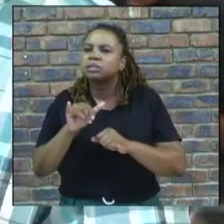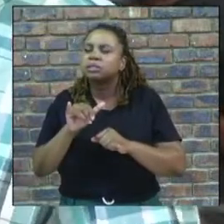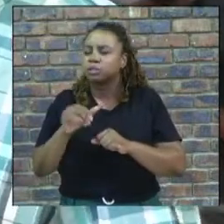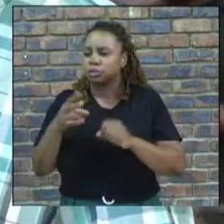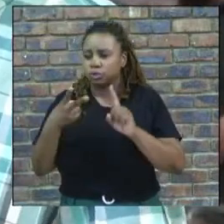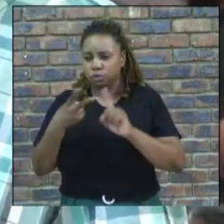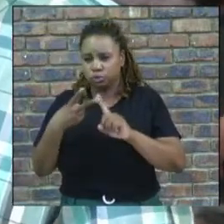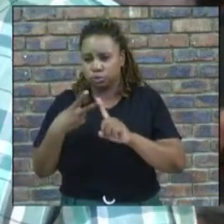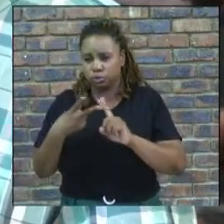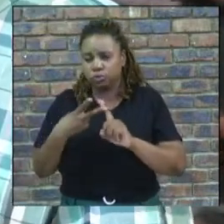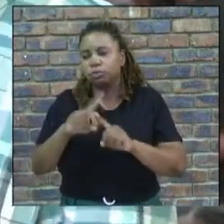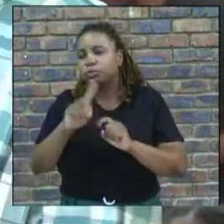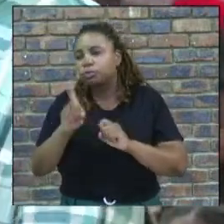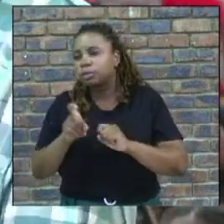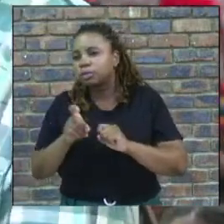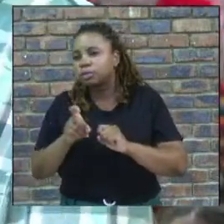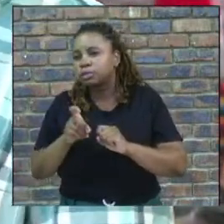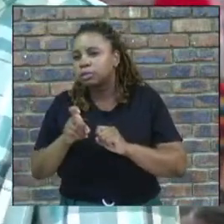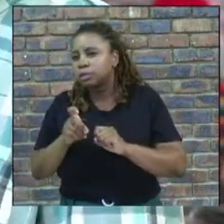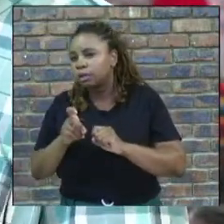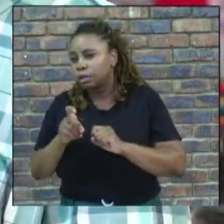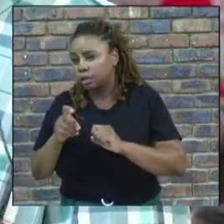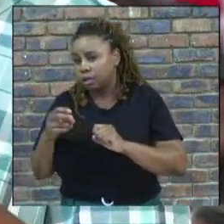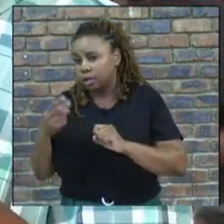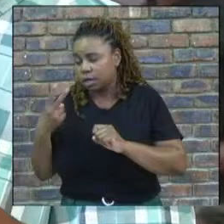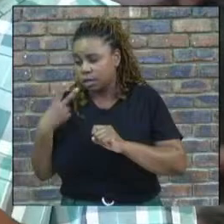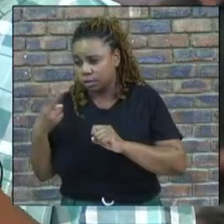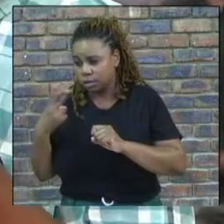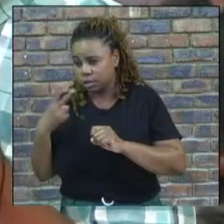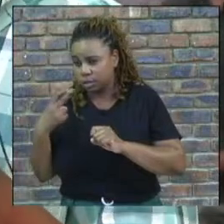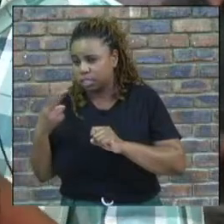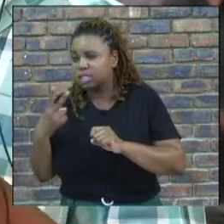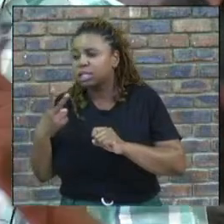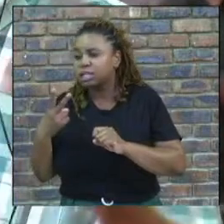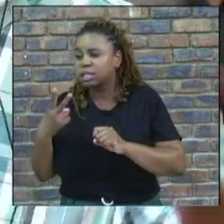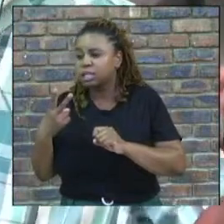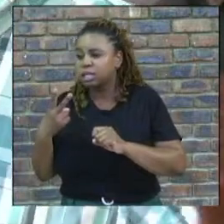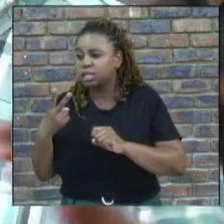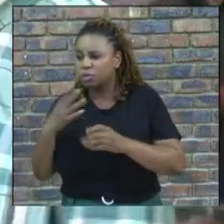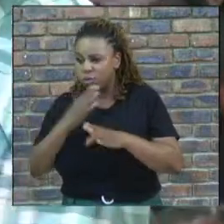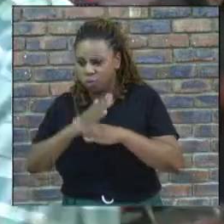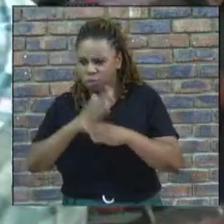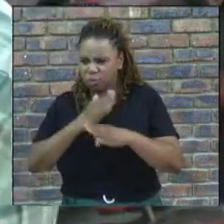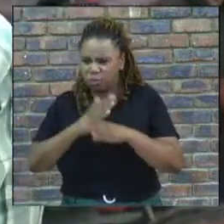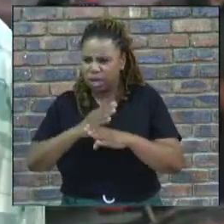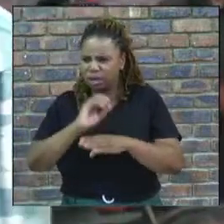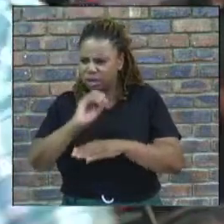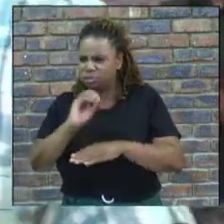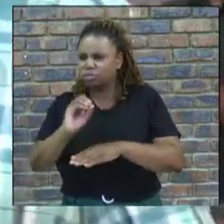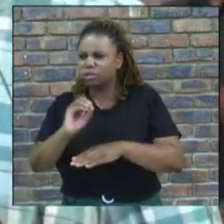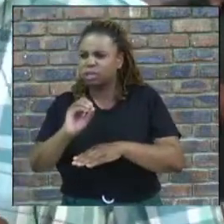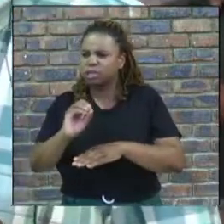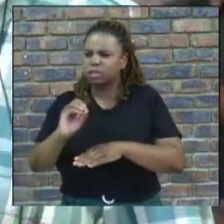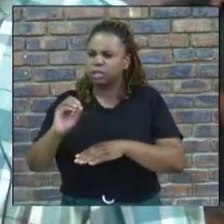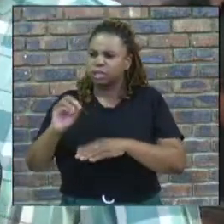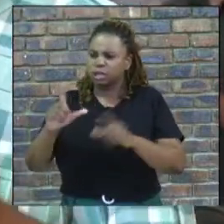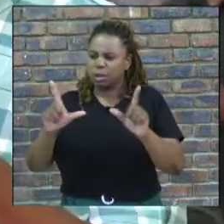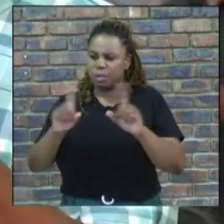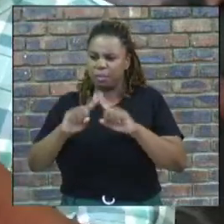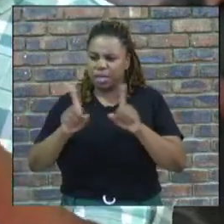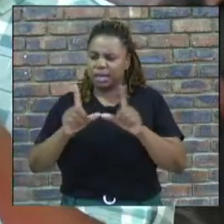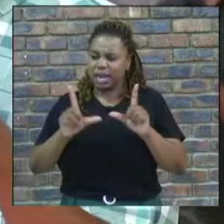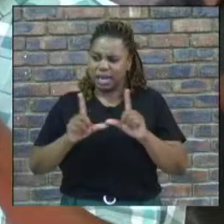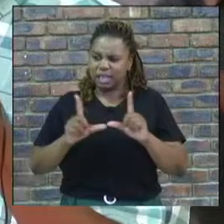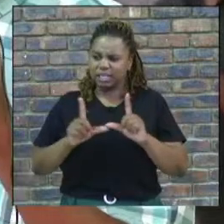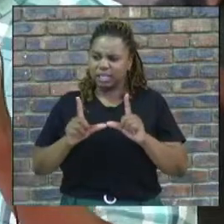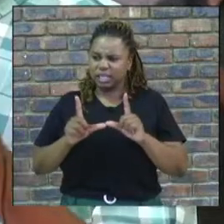Wesibili ngilo kuyabonakala ukuthi umsebenzi mnengi kulabo abazokuthola ama license.